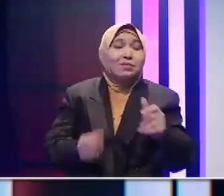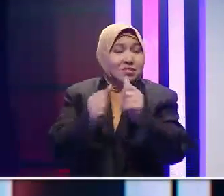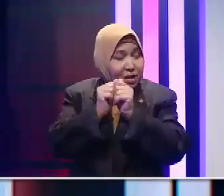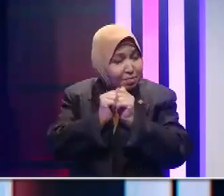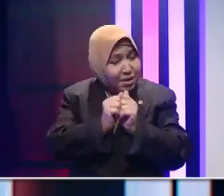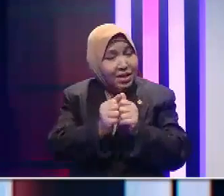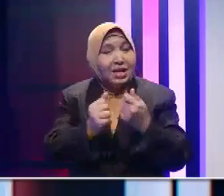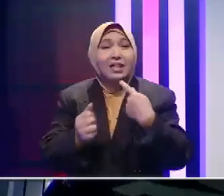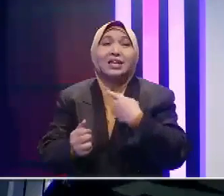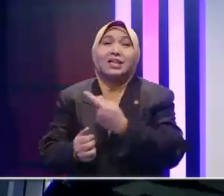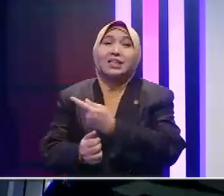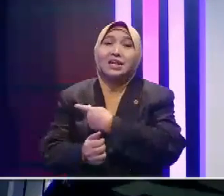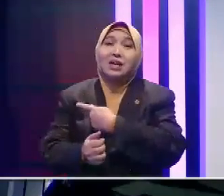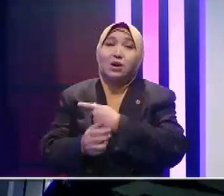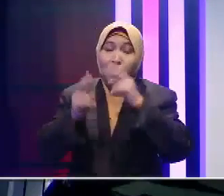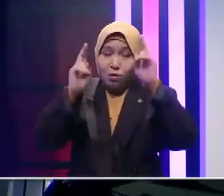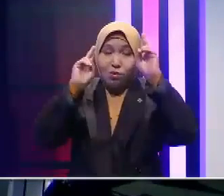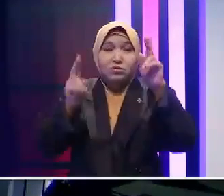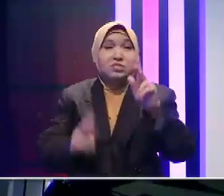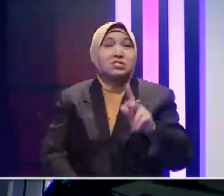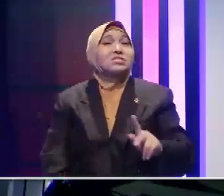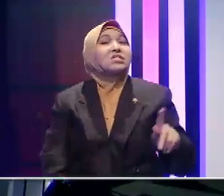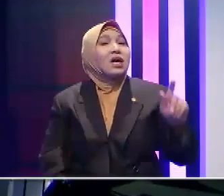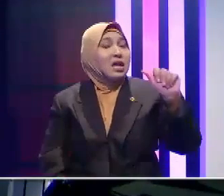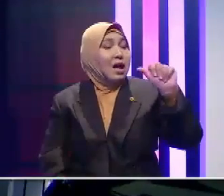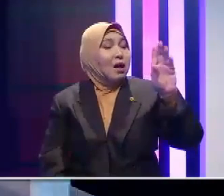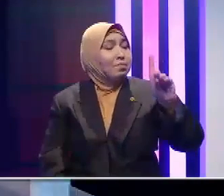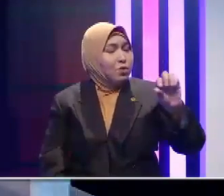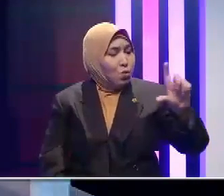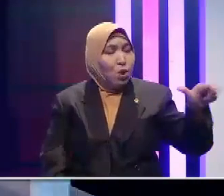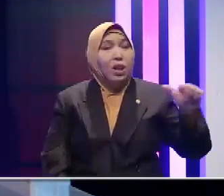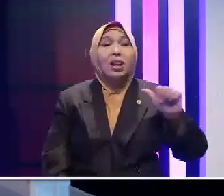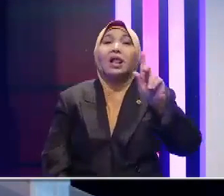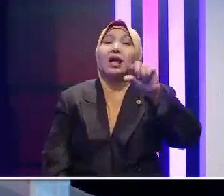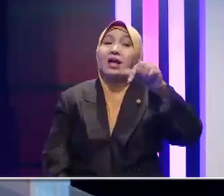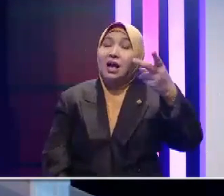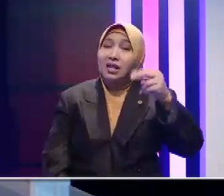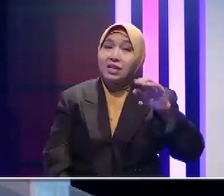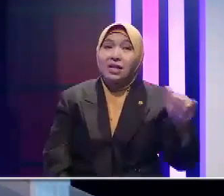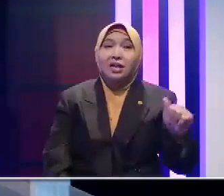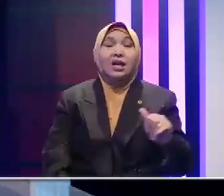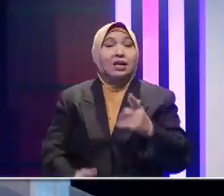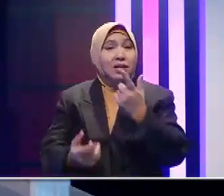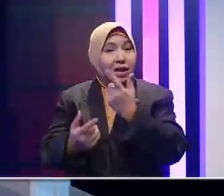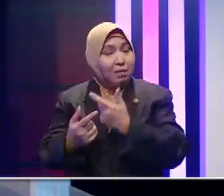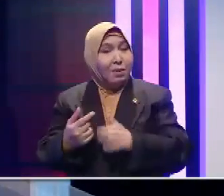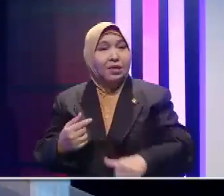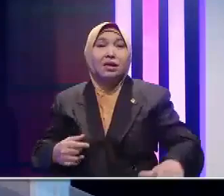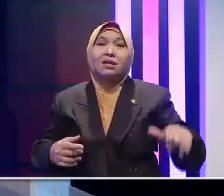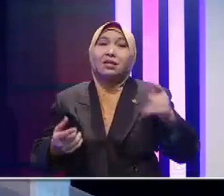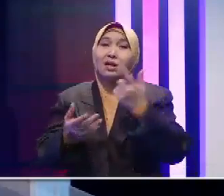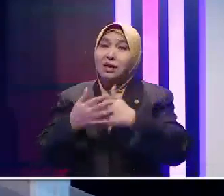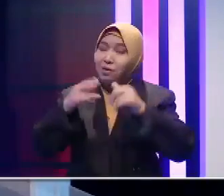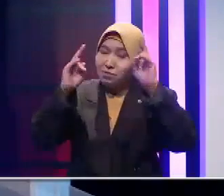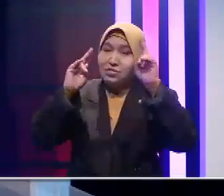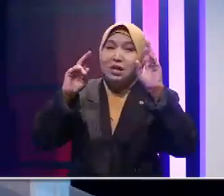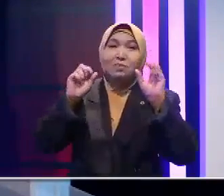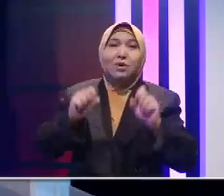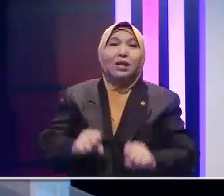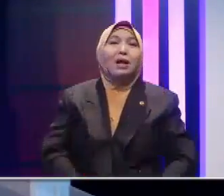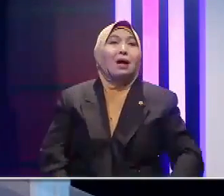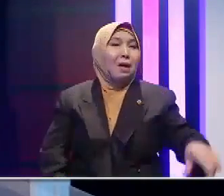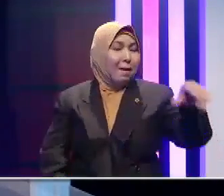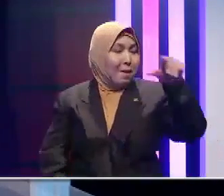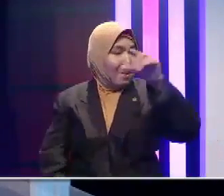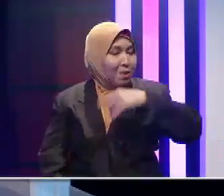kita Ustaz Abdul Ghani Krishnamurti. Apa khabar Ustaz? Baik, Alhamdulillah. Saya panggil Ustaz boleh? Ustaz pun boleh, baik panggil saya brother.